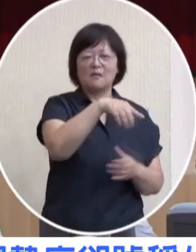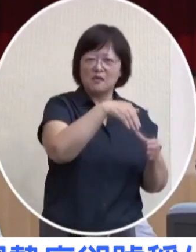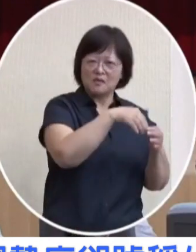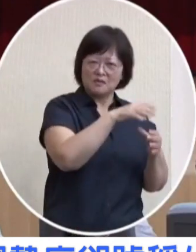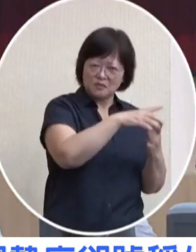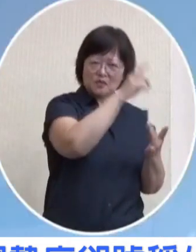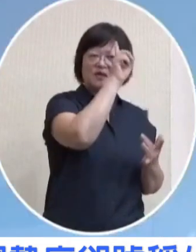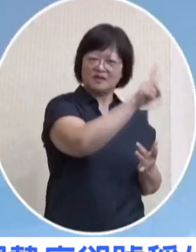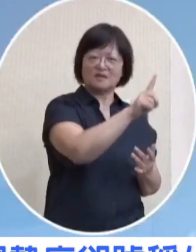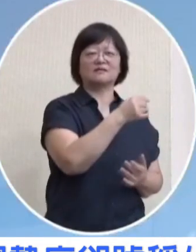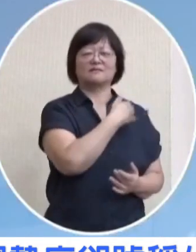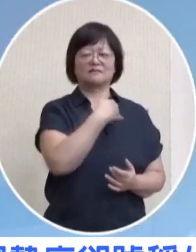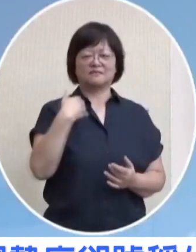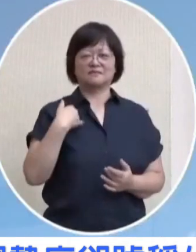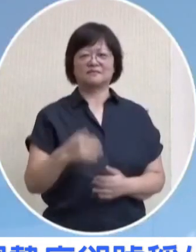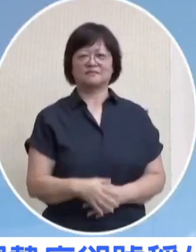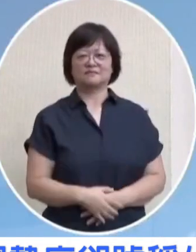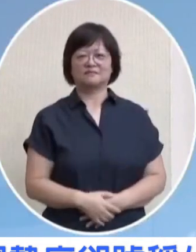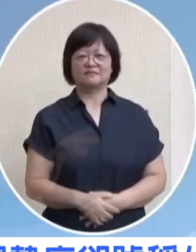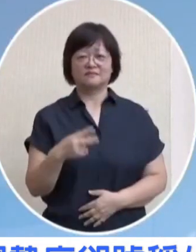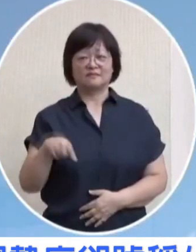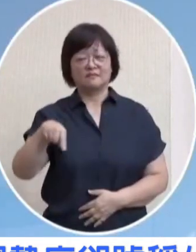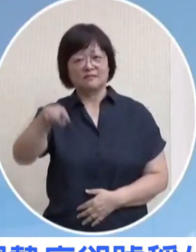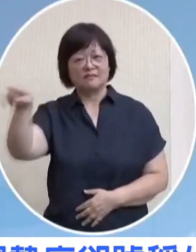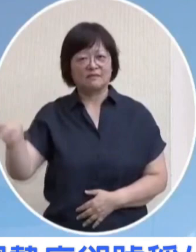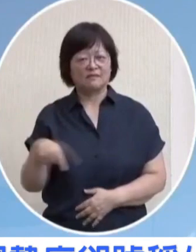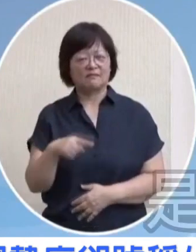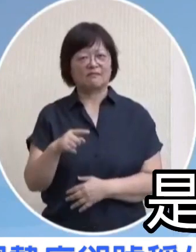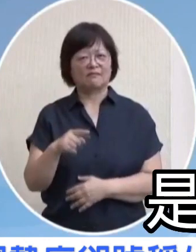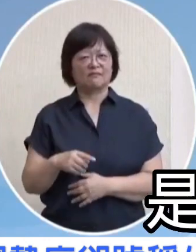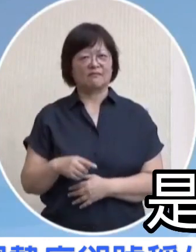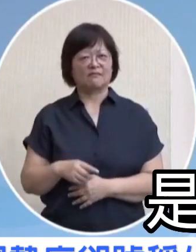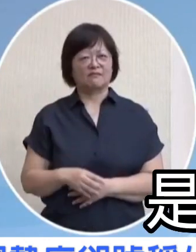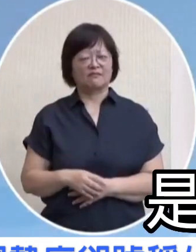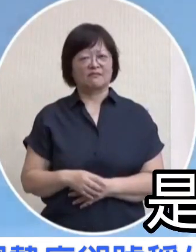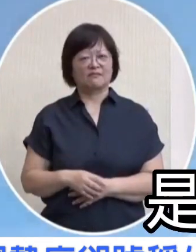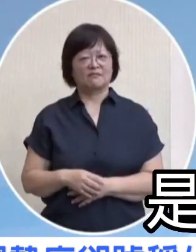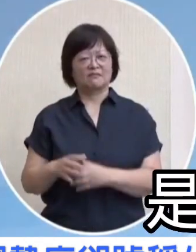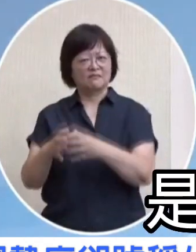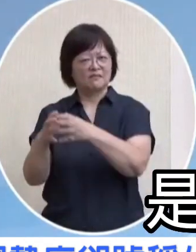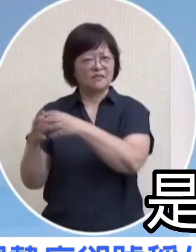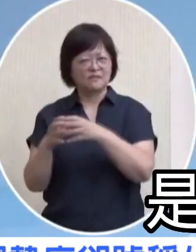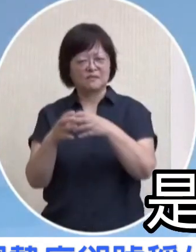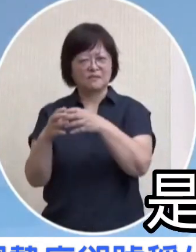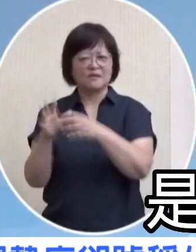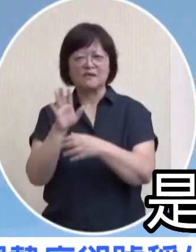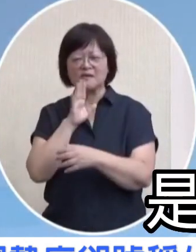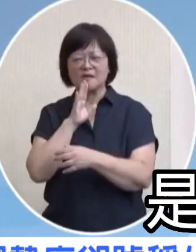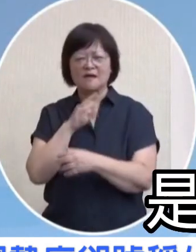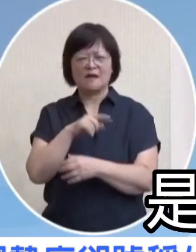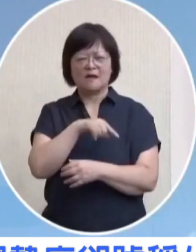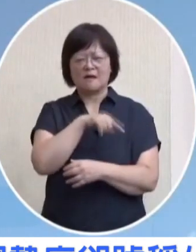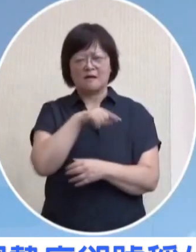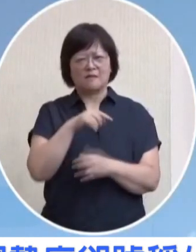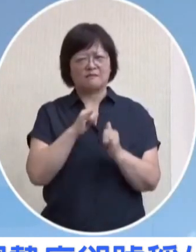更重要的是，主流民意大联盟是一个凝聚共识的机